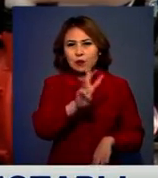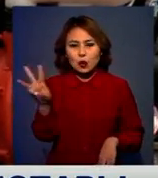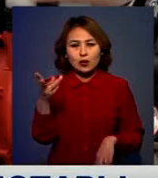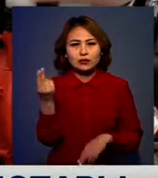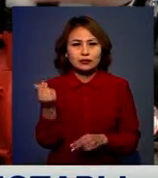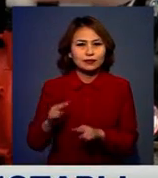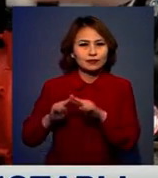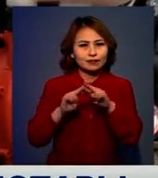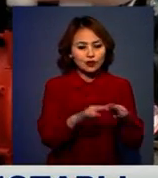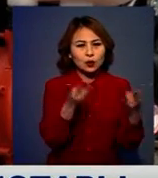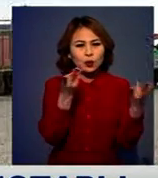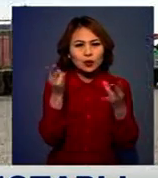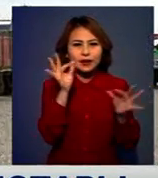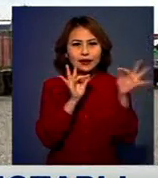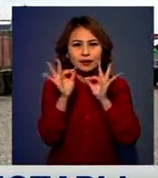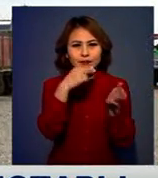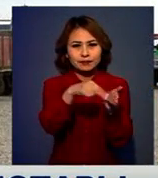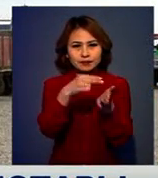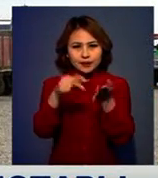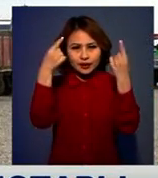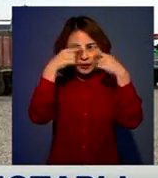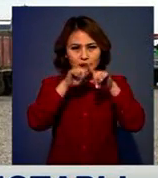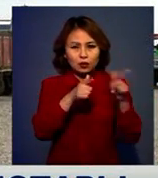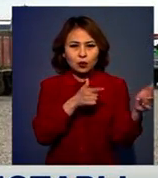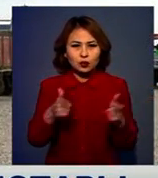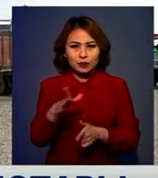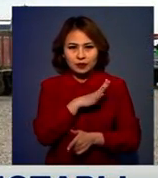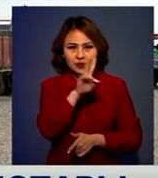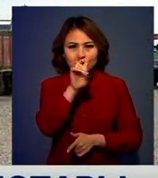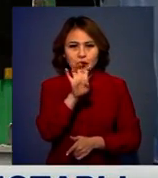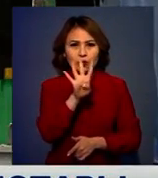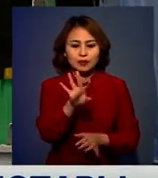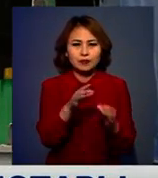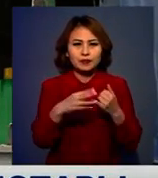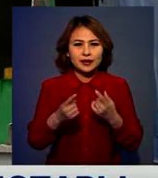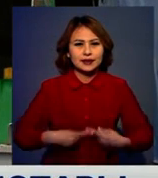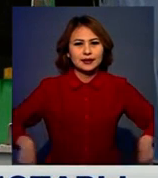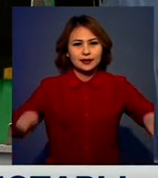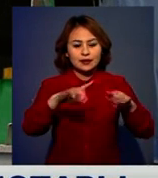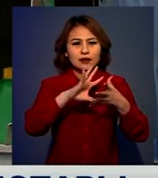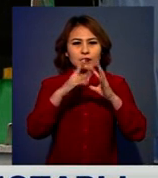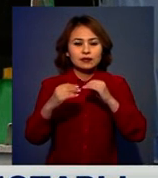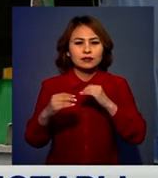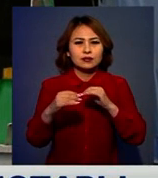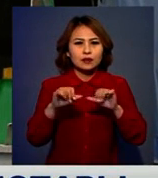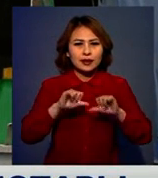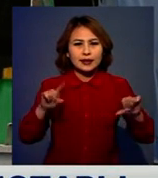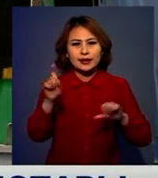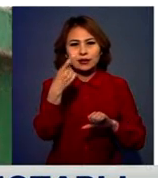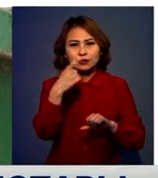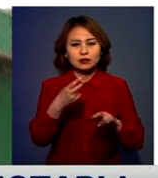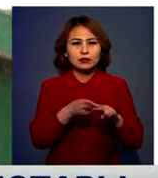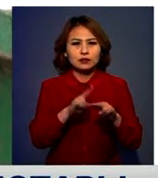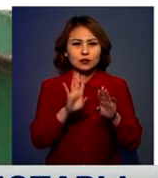бөлінді. Оған қажетті дәрі-дәрмек сатып алынып, техникада дайындалды. Өңірде 204 мың гектарға жуық жер залалсыздандырылып,